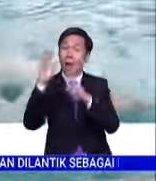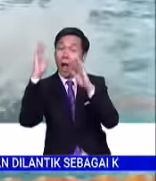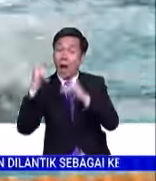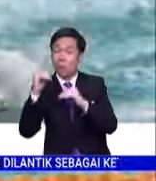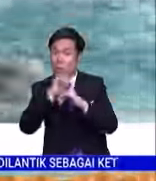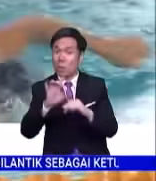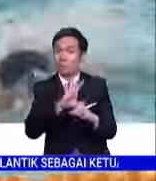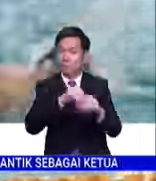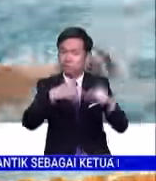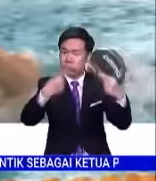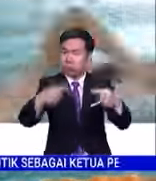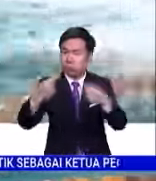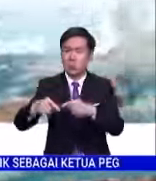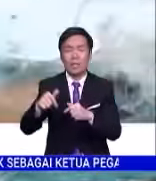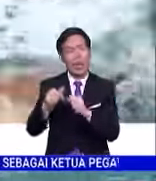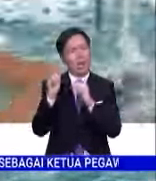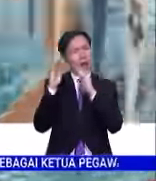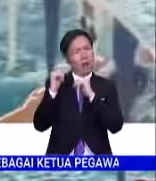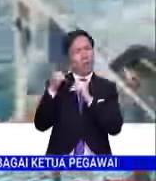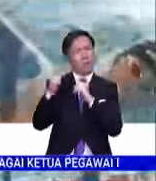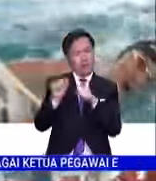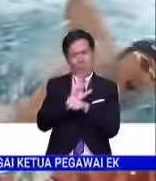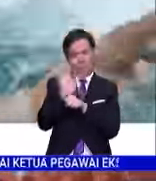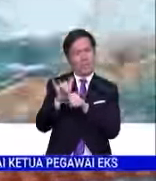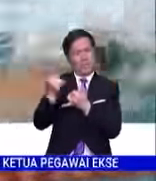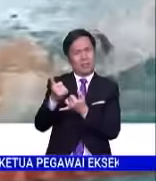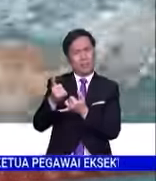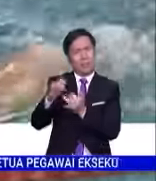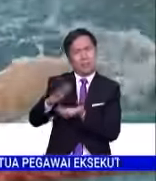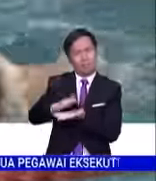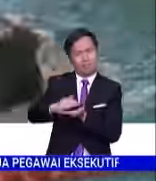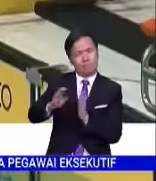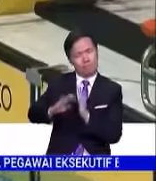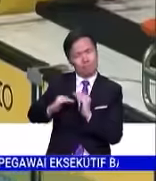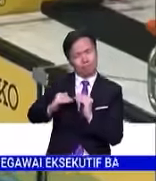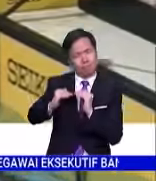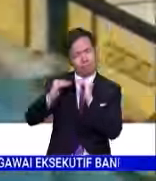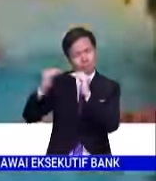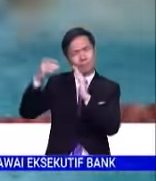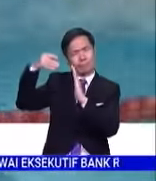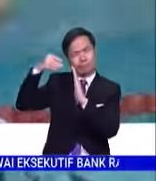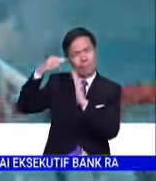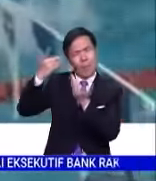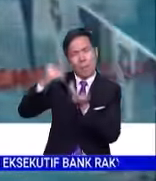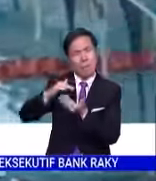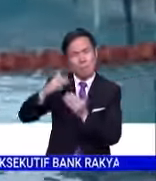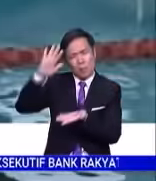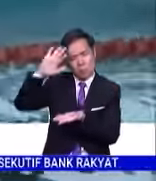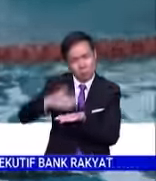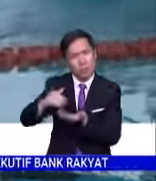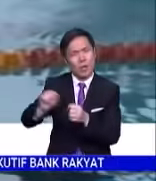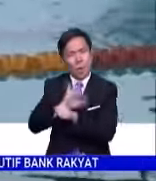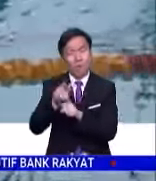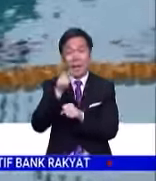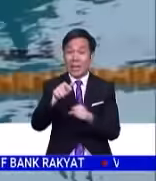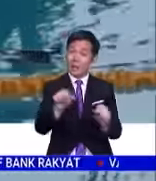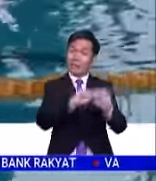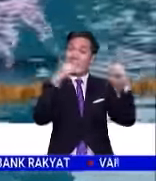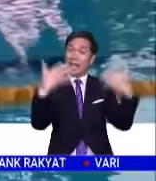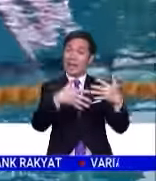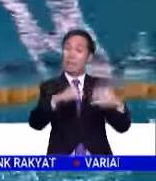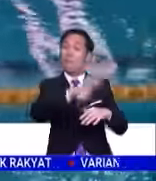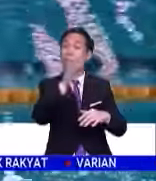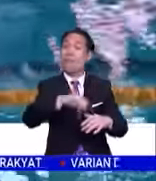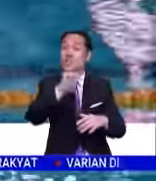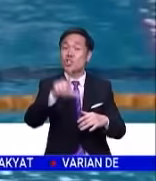jika pandemik COVID-19 di negara ini bertambah baik. Ditanya mengenai pemilihan Pusat Akuatik Nasional sebagai venue, beliau berkata